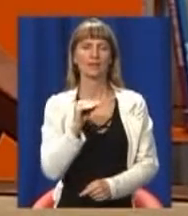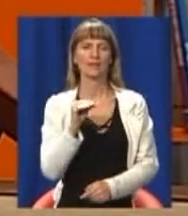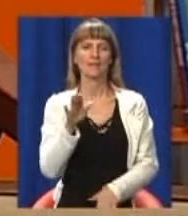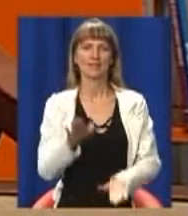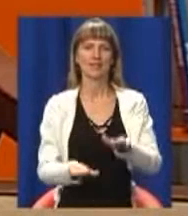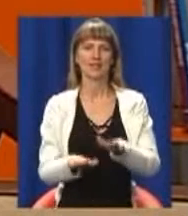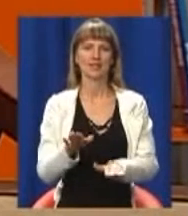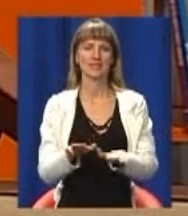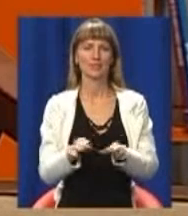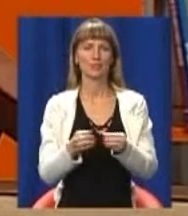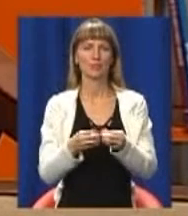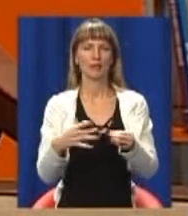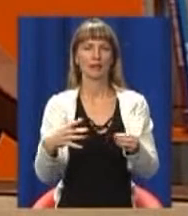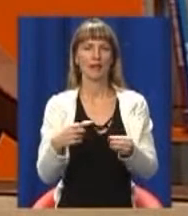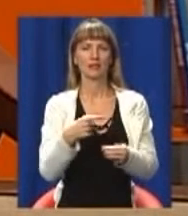висить